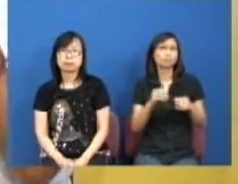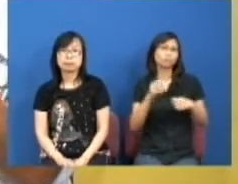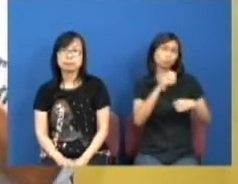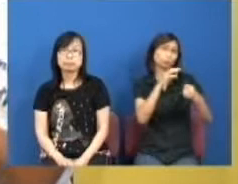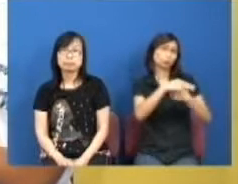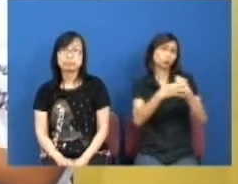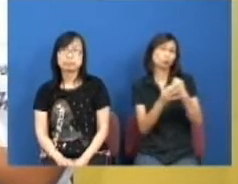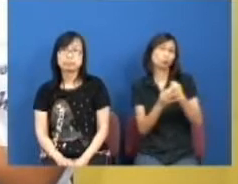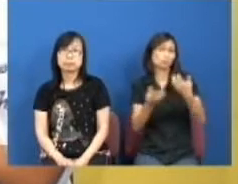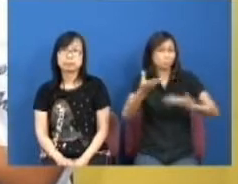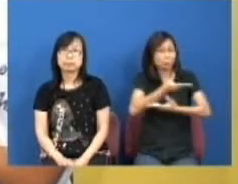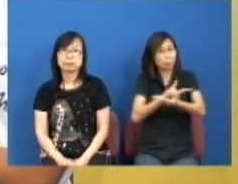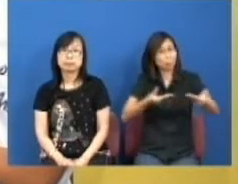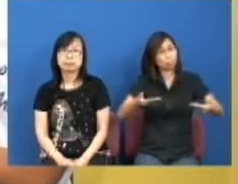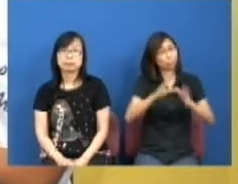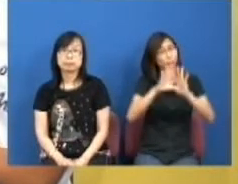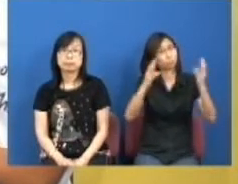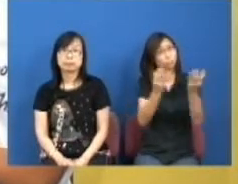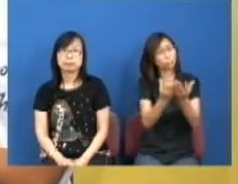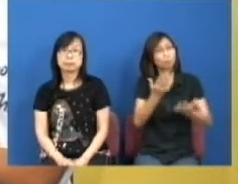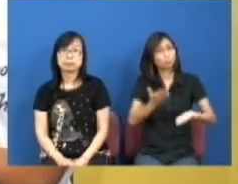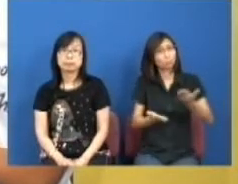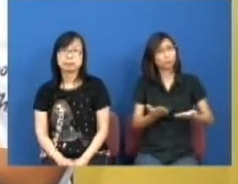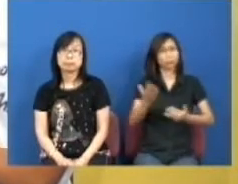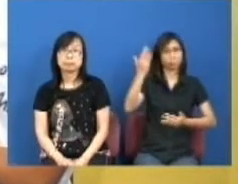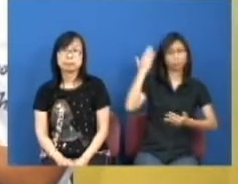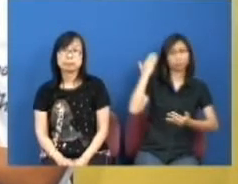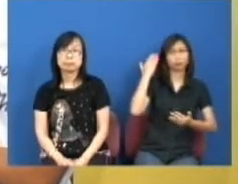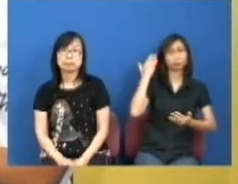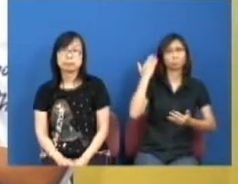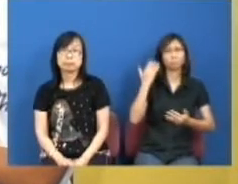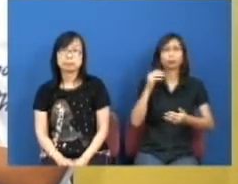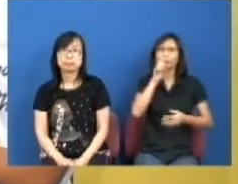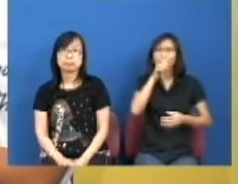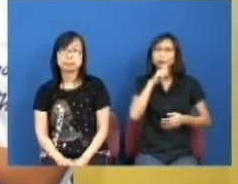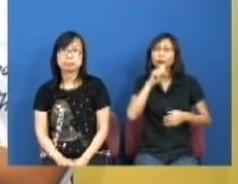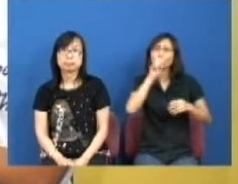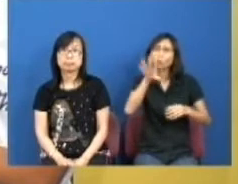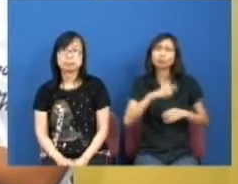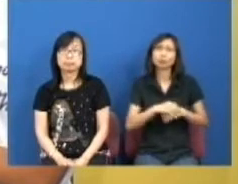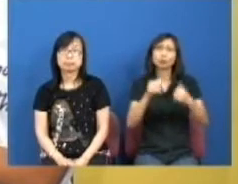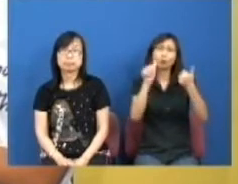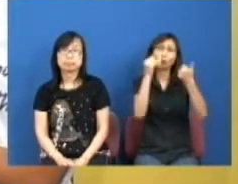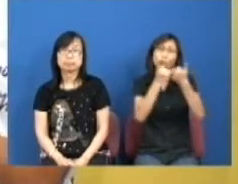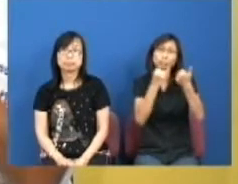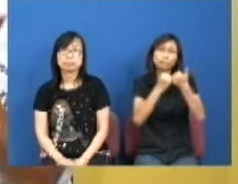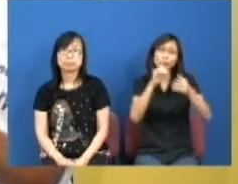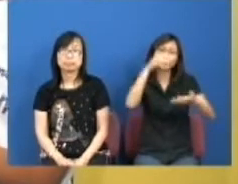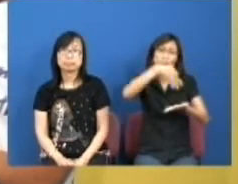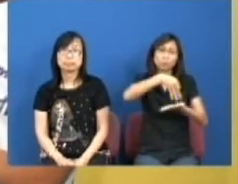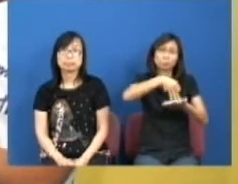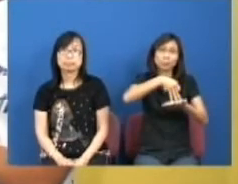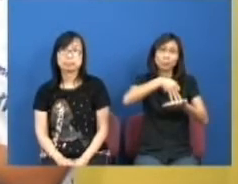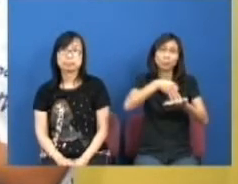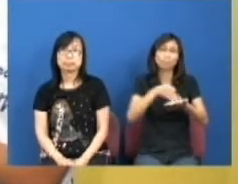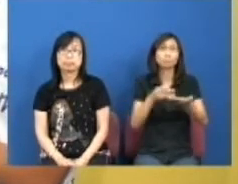或者甚至即係早陣子都有提過，就係話，學生參與一啲所謂通識教育